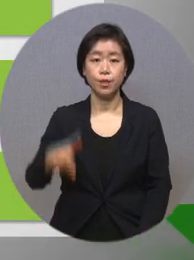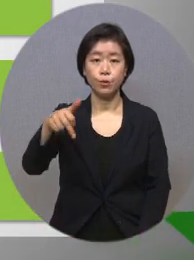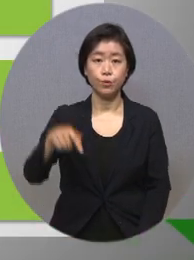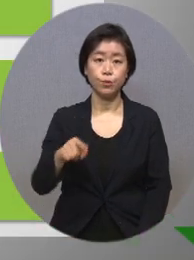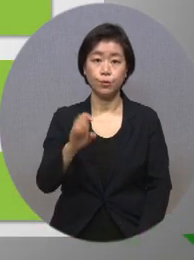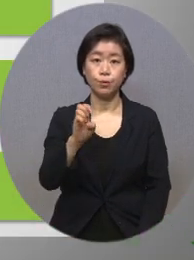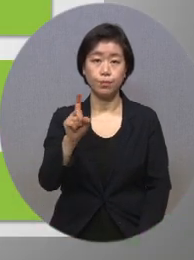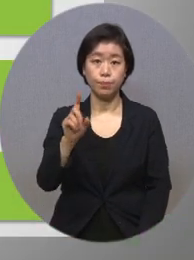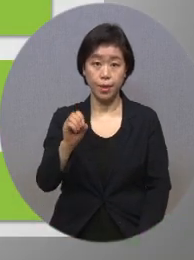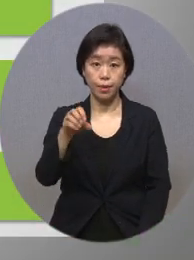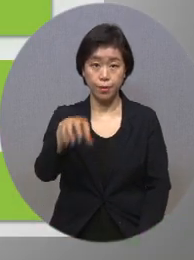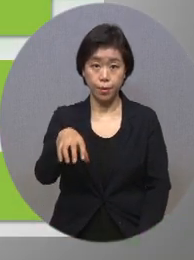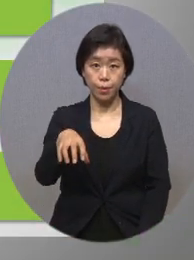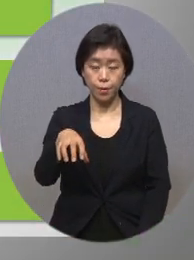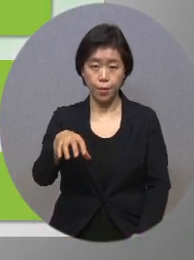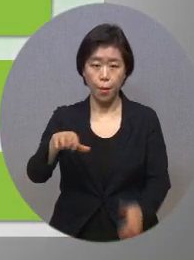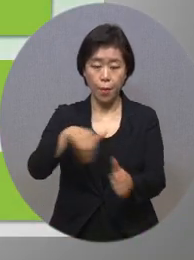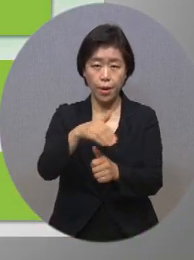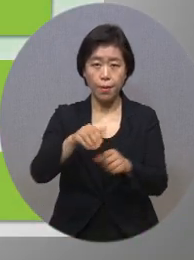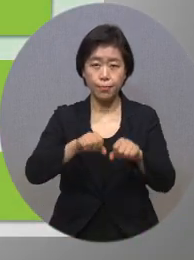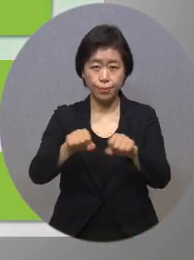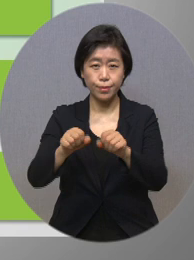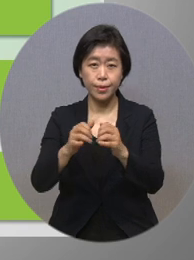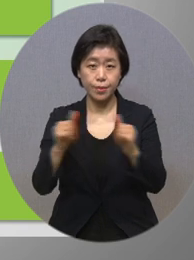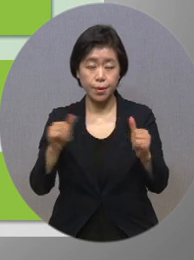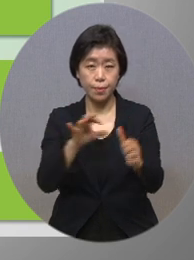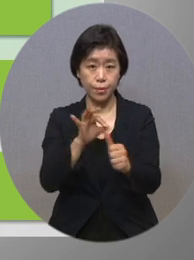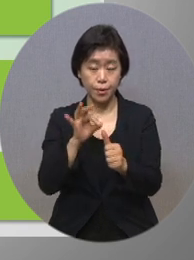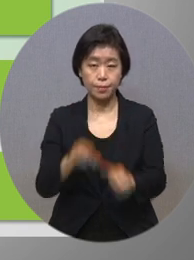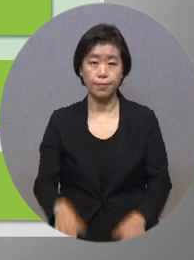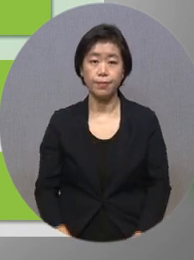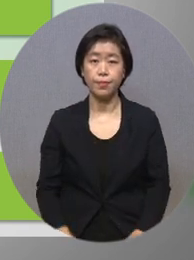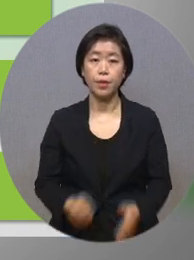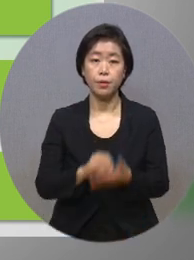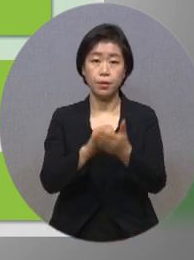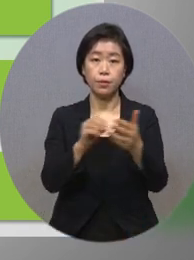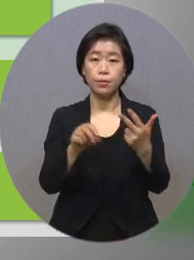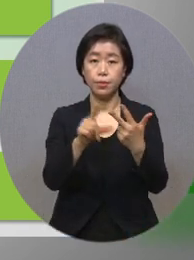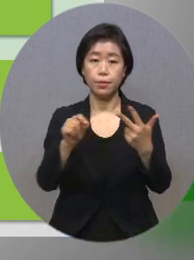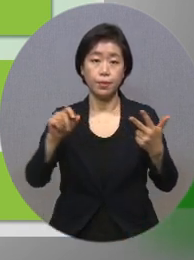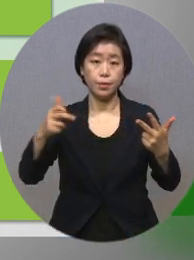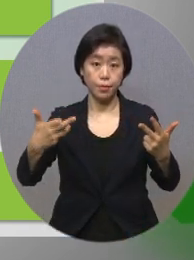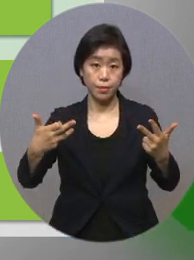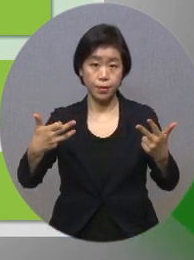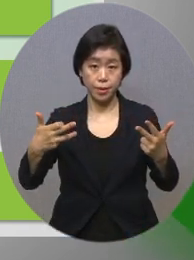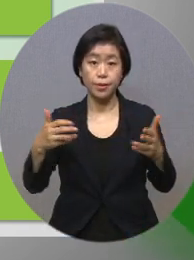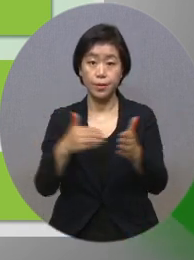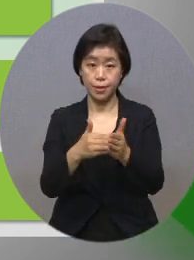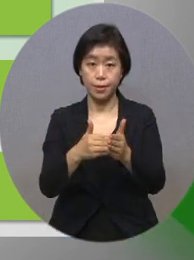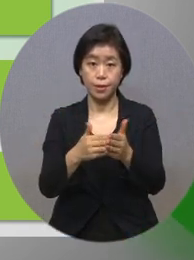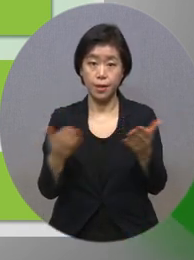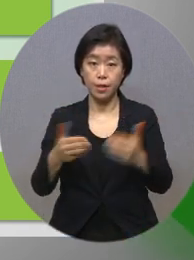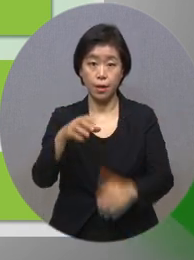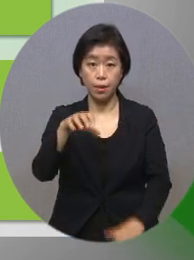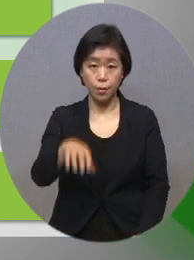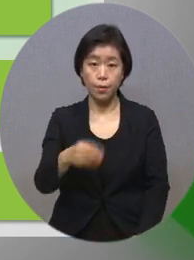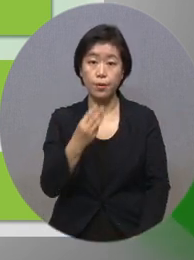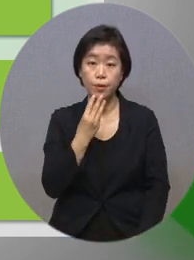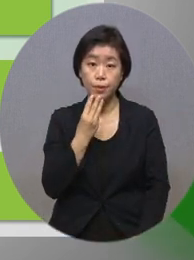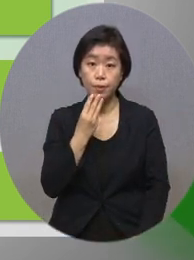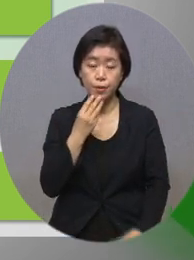쿠팡 주식회사에서 환경미화원을 모집합니다. 접수 마감일은 7월 17일까지며 근무지는